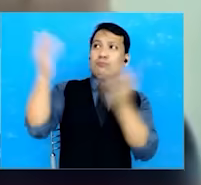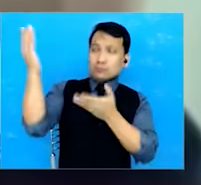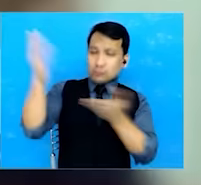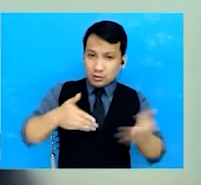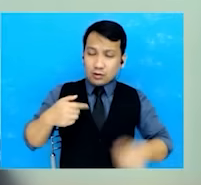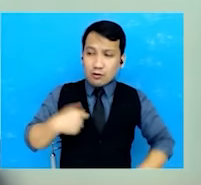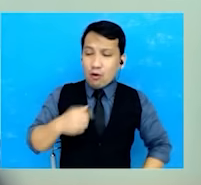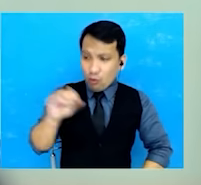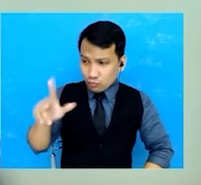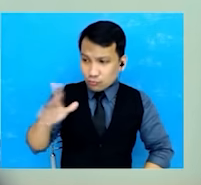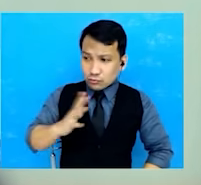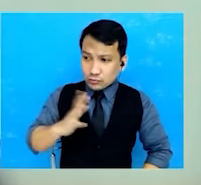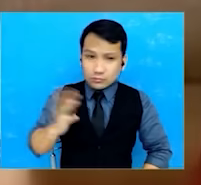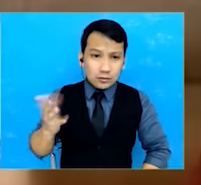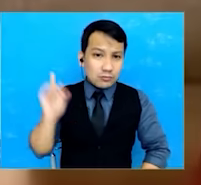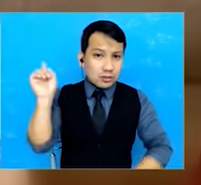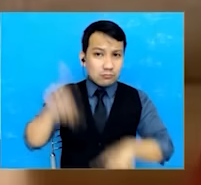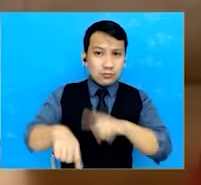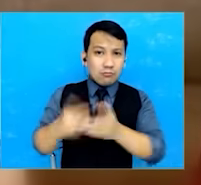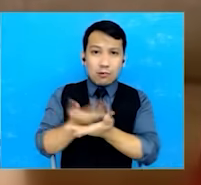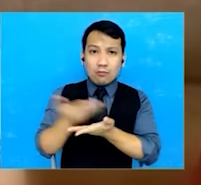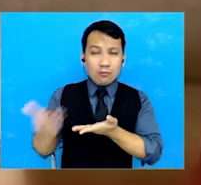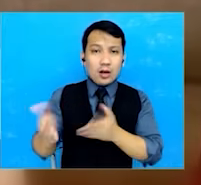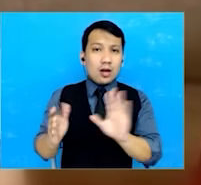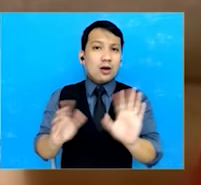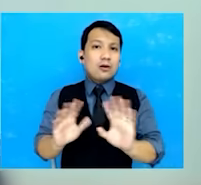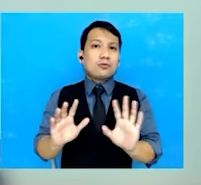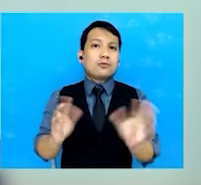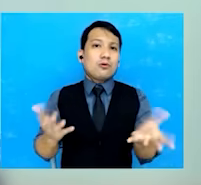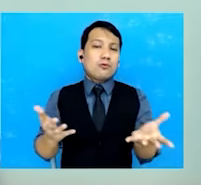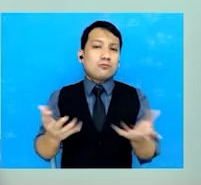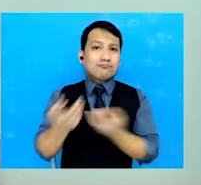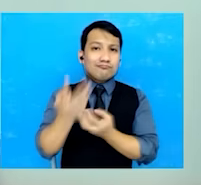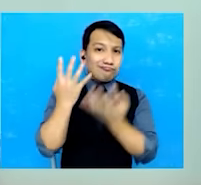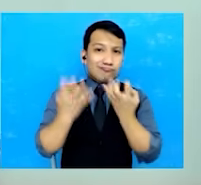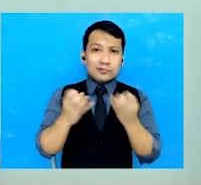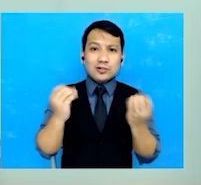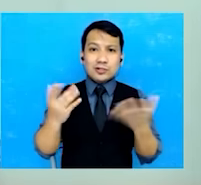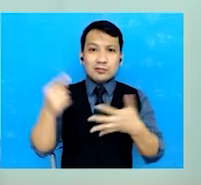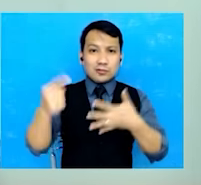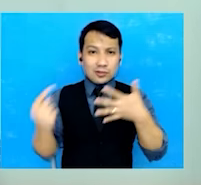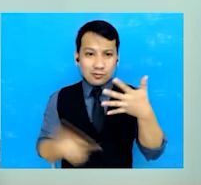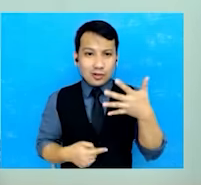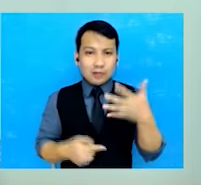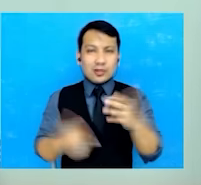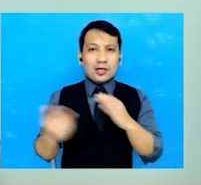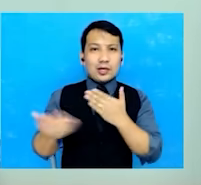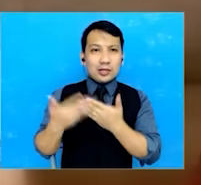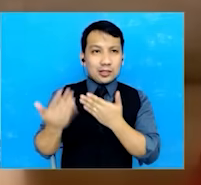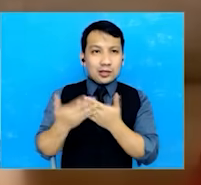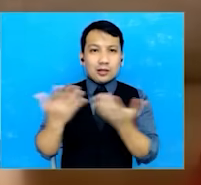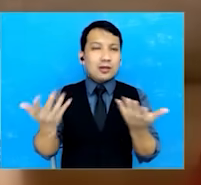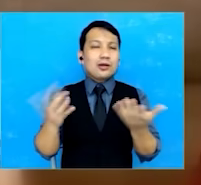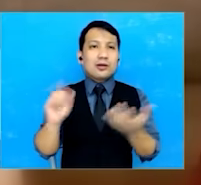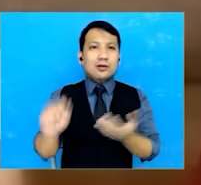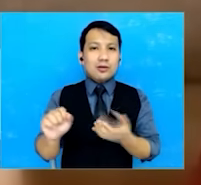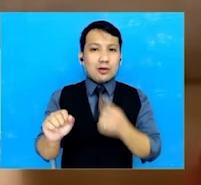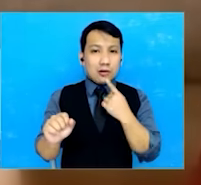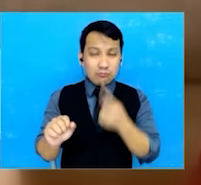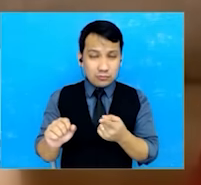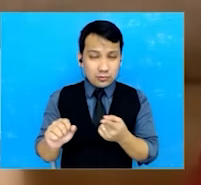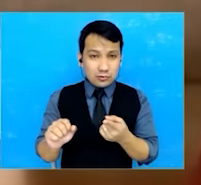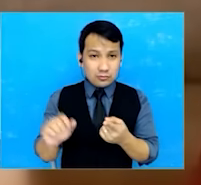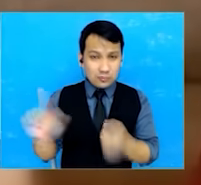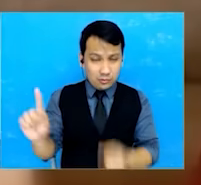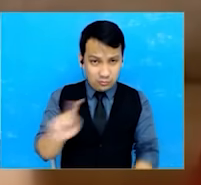oh, hindi namin bibilhin yan. What are you chatting about? Ang dami mo sinasabi, ang tanong napakasimple. Did you do your due